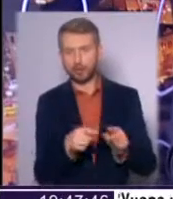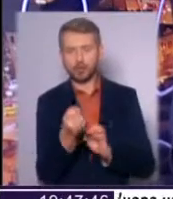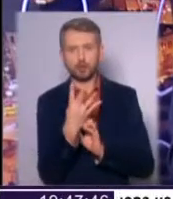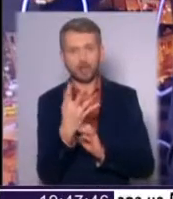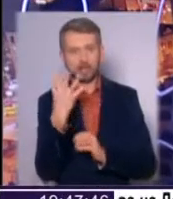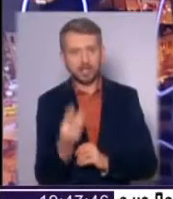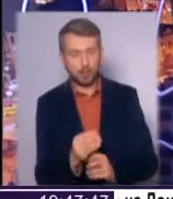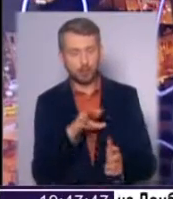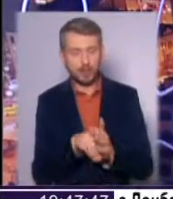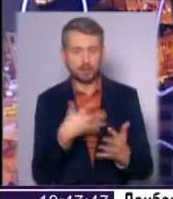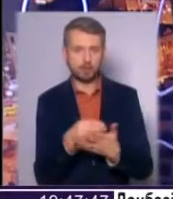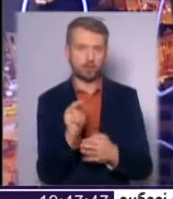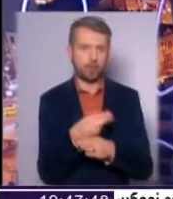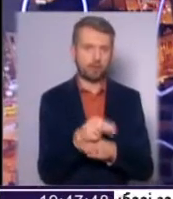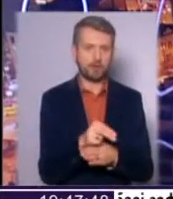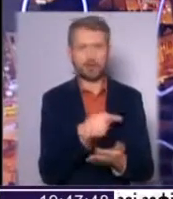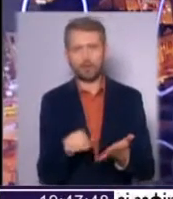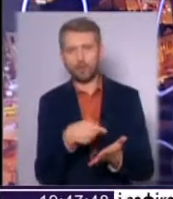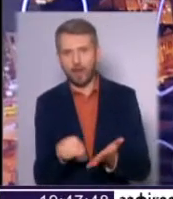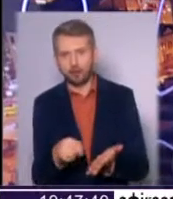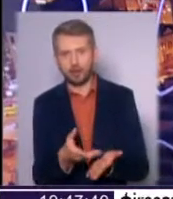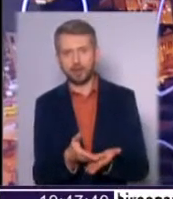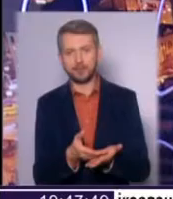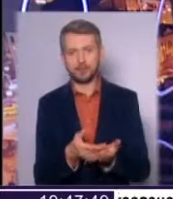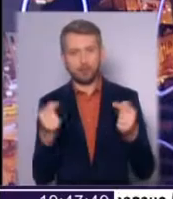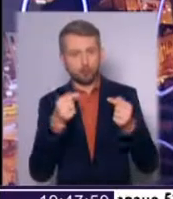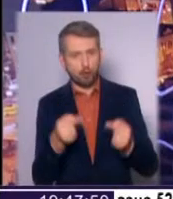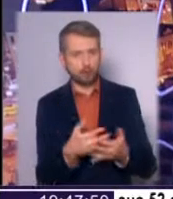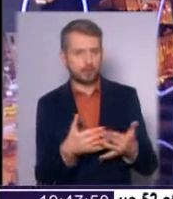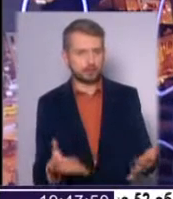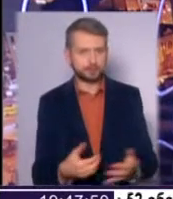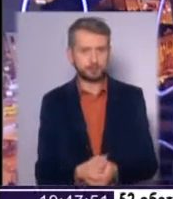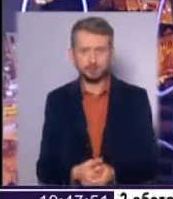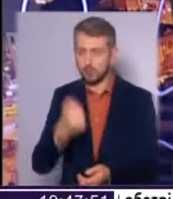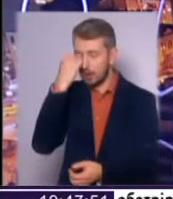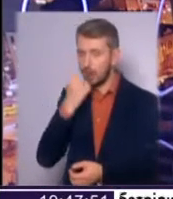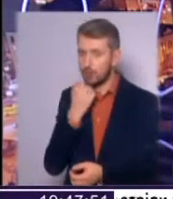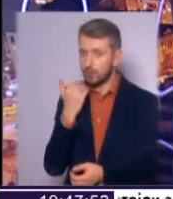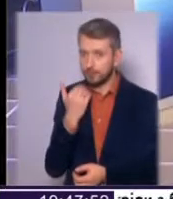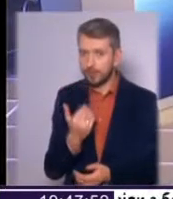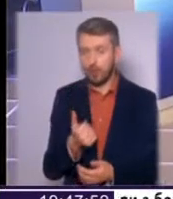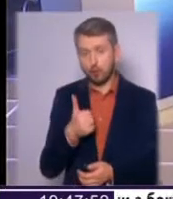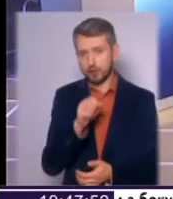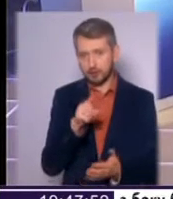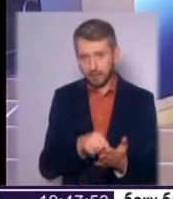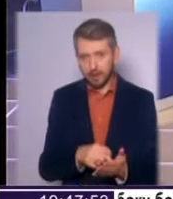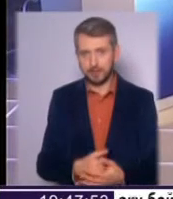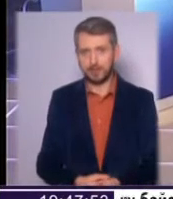днів внести свої поправки, зауваження, уточнення і так далі. Так, дякуємо вам, дякуємо. Хороше питання.